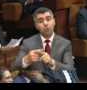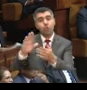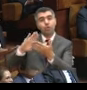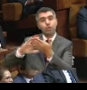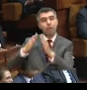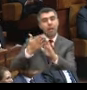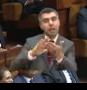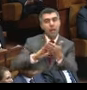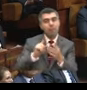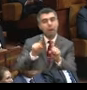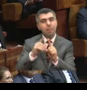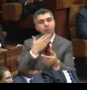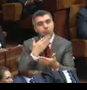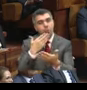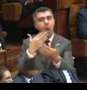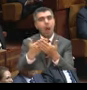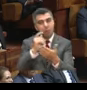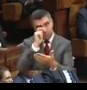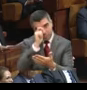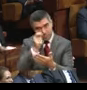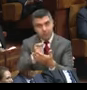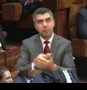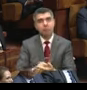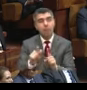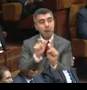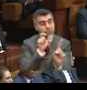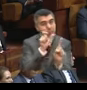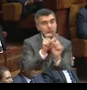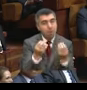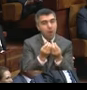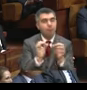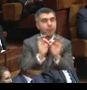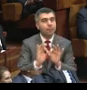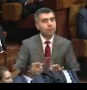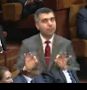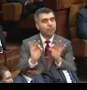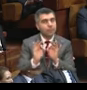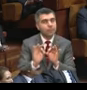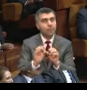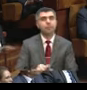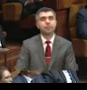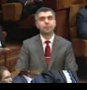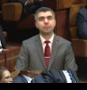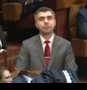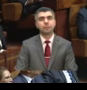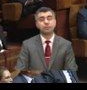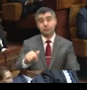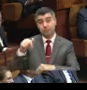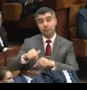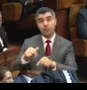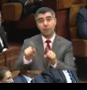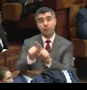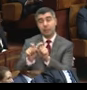المدني مشكوره والجاده لكن ما كاينش المواكبه ديالها، اكثر من ذلك هو انه هناك بعض الاشخاص